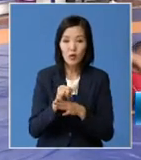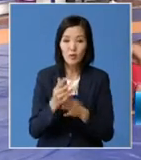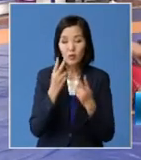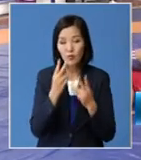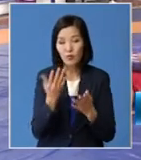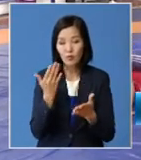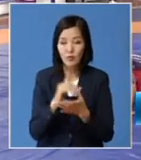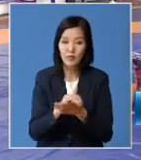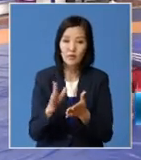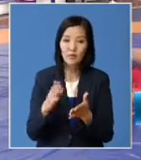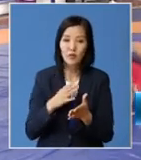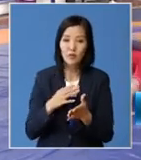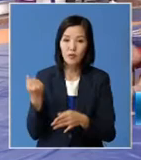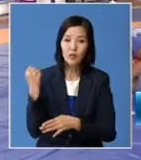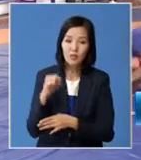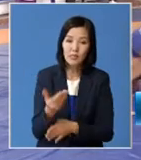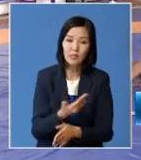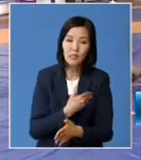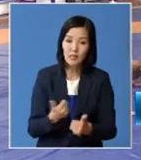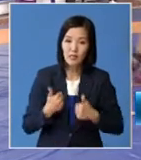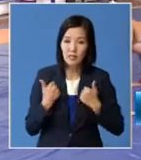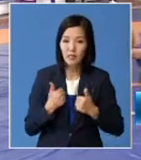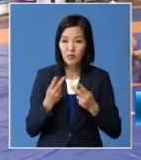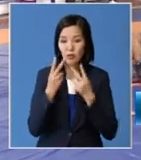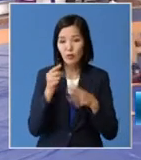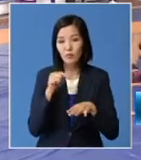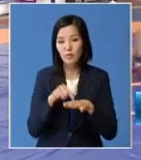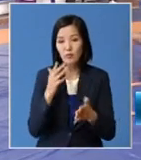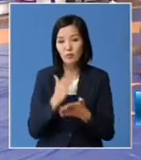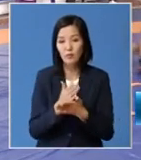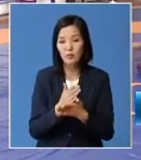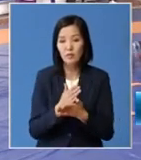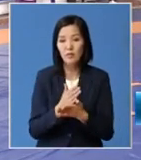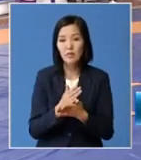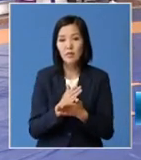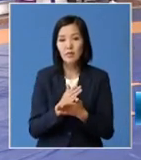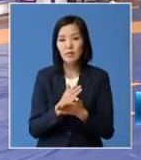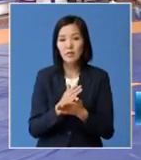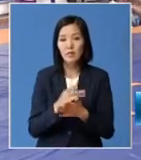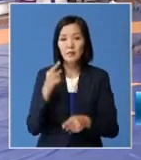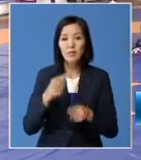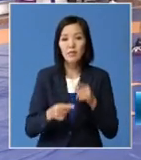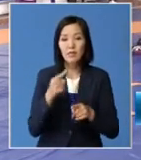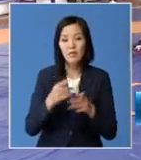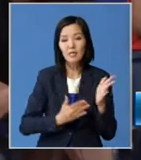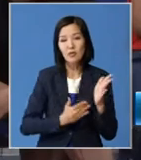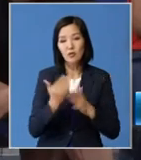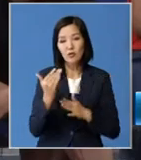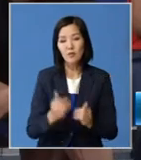шетінен балуандардың мына жеңіске деген құштарлығын көріп жатырмыз, байқап отырмыз. Жылдан жылға бәсекелестік жоғарылап келе